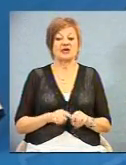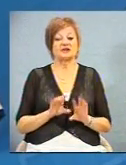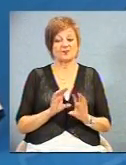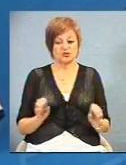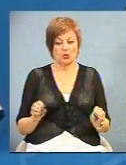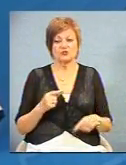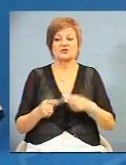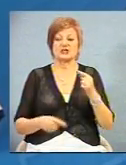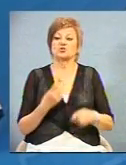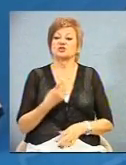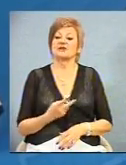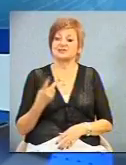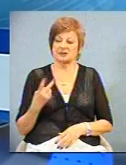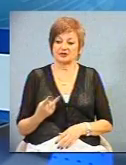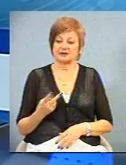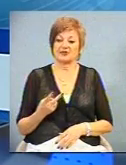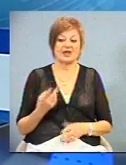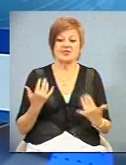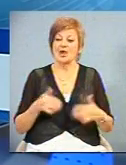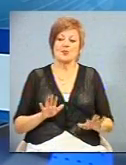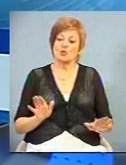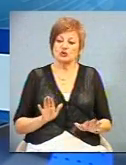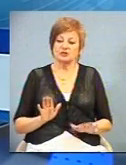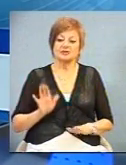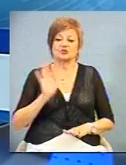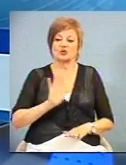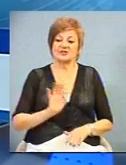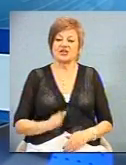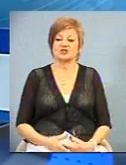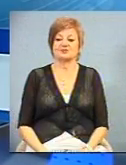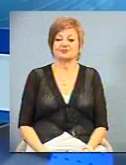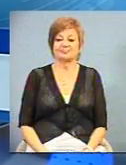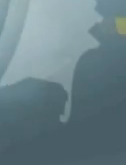цьому все. Наступний випуск о 22:00. Не пропустіть і до зустрічі!